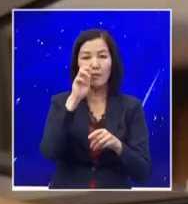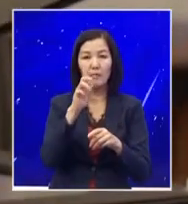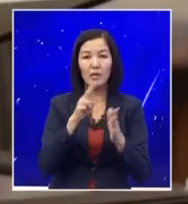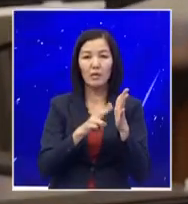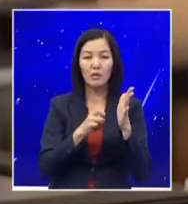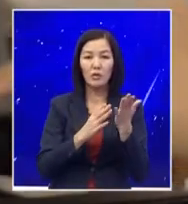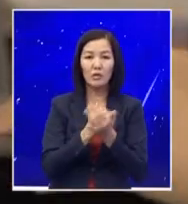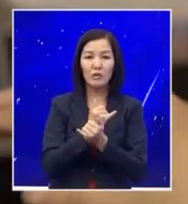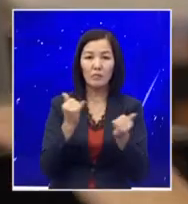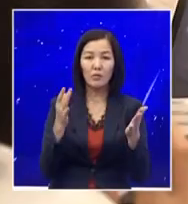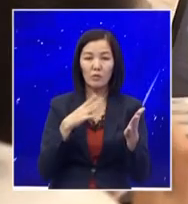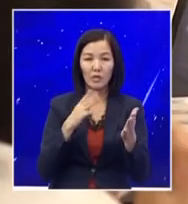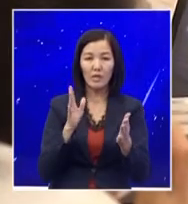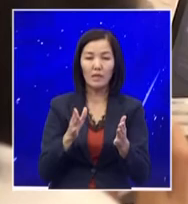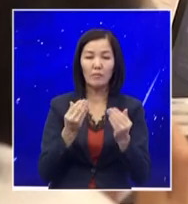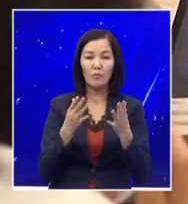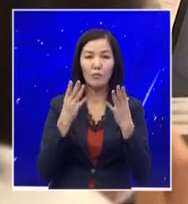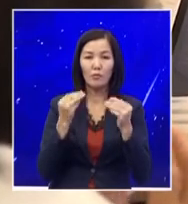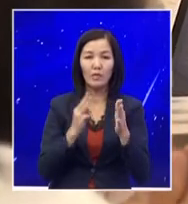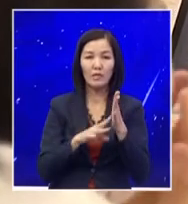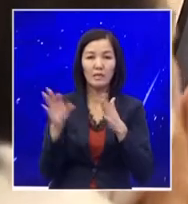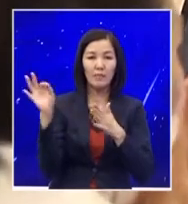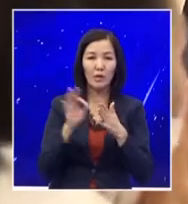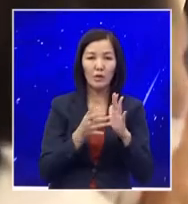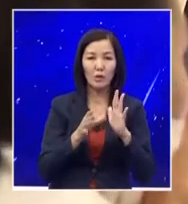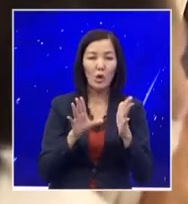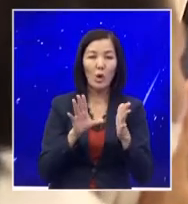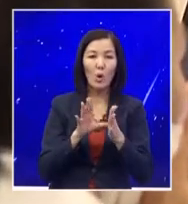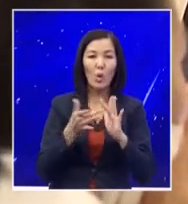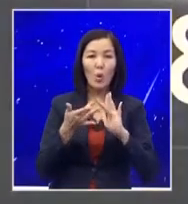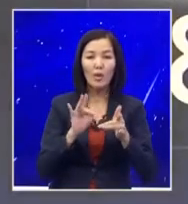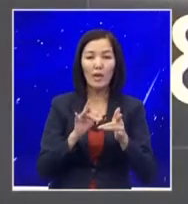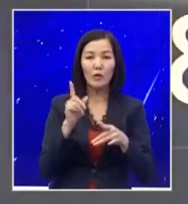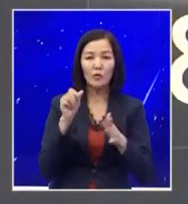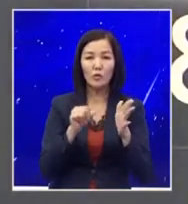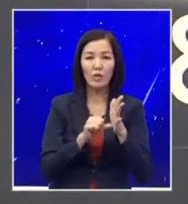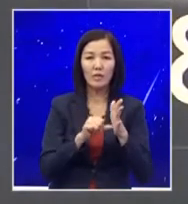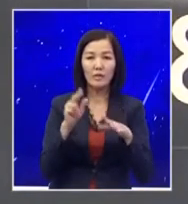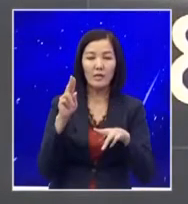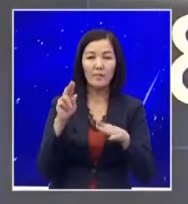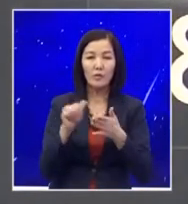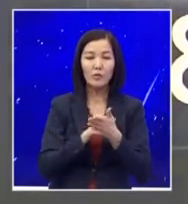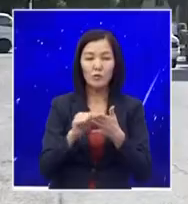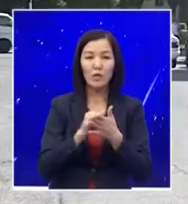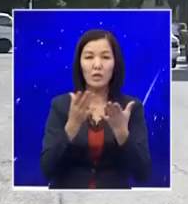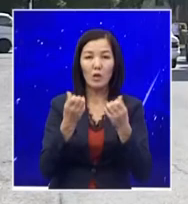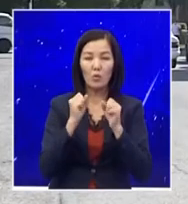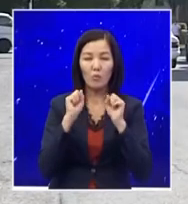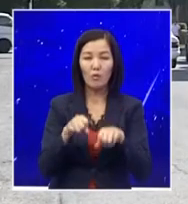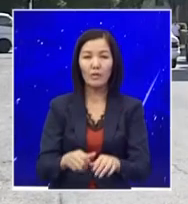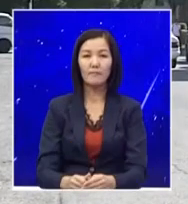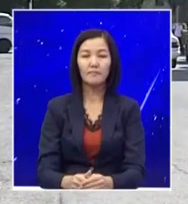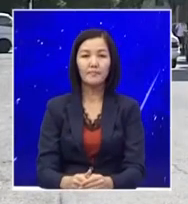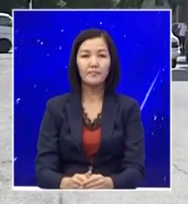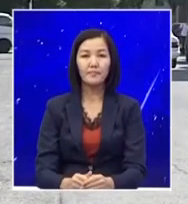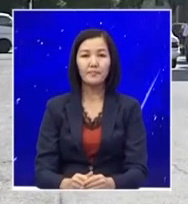700-ден аса қызмет көрсетіледі. Бүгінге оның 80% онлайн, тек 106-сы бойынша ғана құжат қағаз түрінде беріледі. Мадина